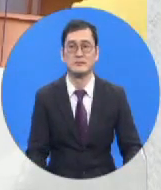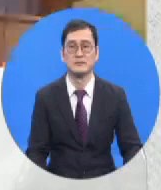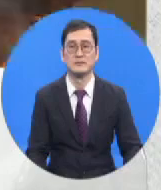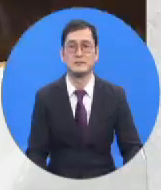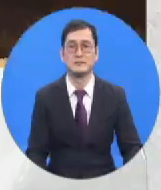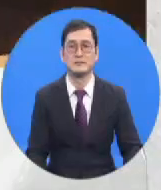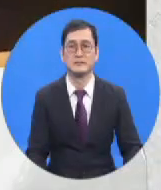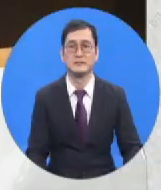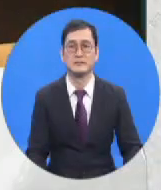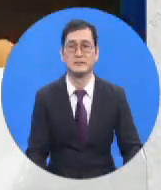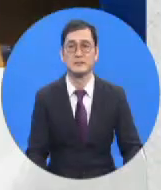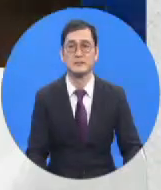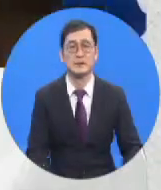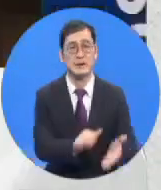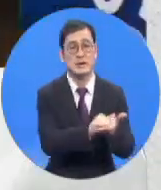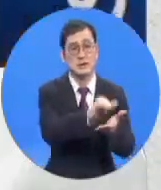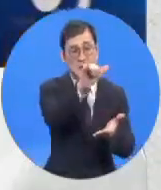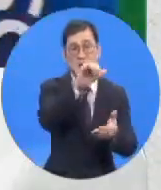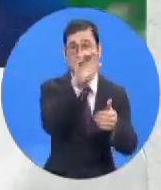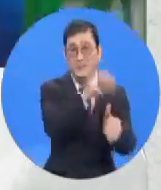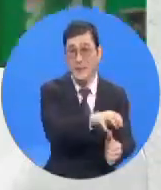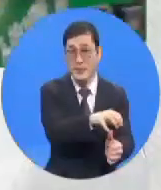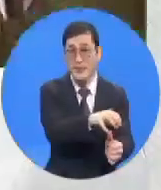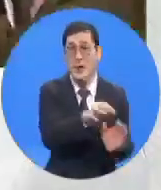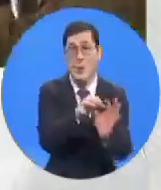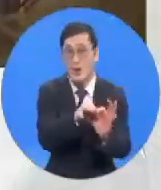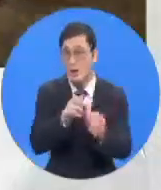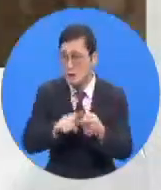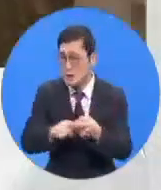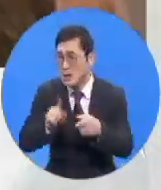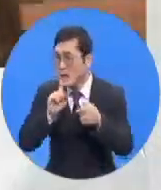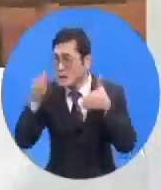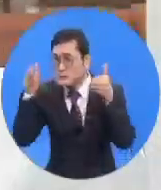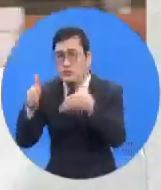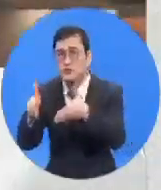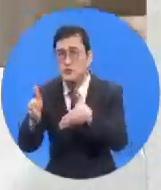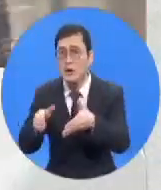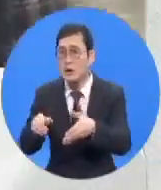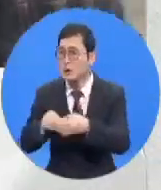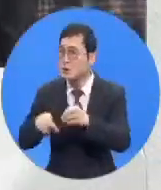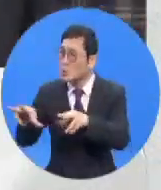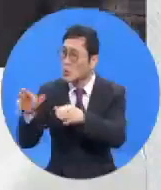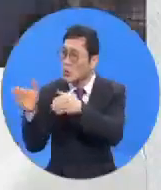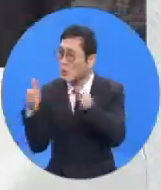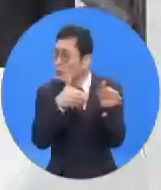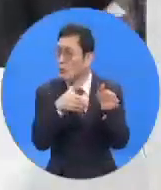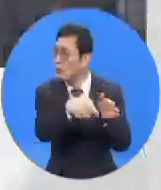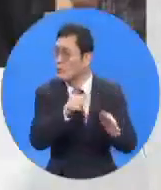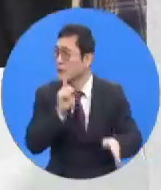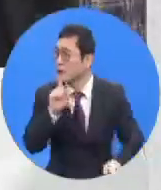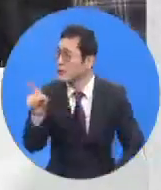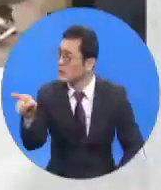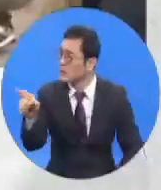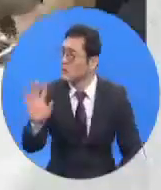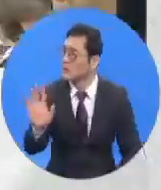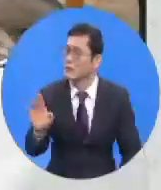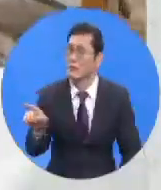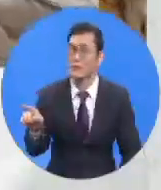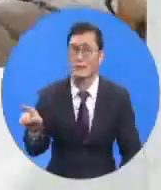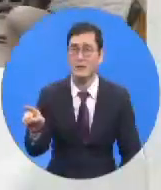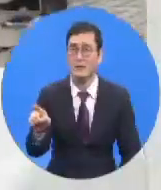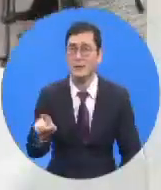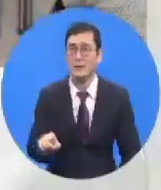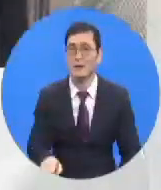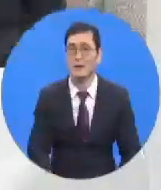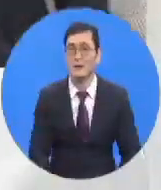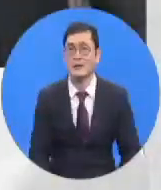이게 전형적인 저는 프레임 전환이라고 생각합니다. 지금 그거는 이미 법원에서 판단을 하고 국민들이 이미 심정적으로 다